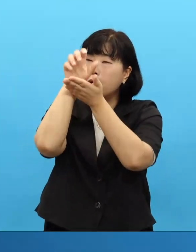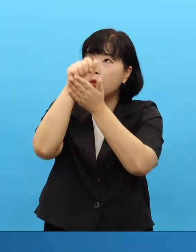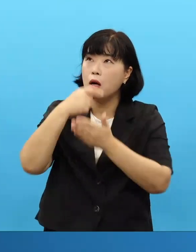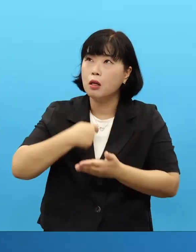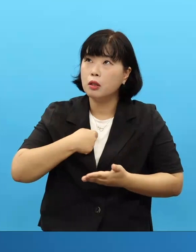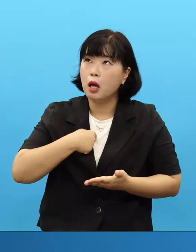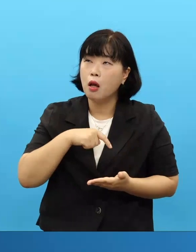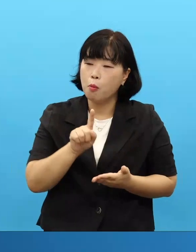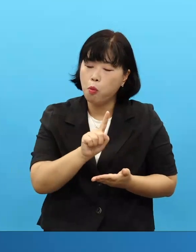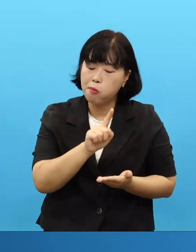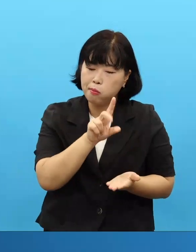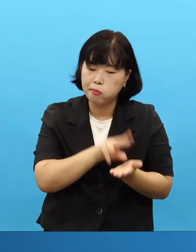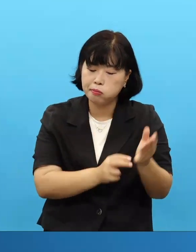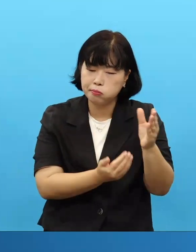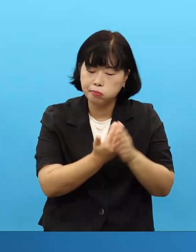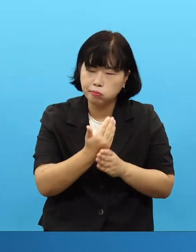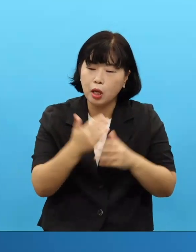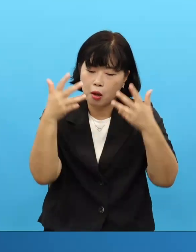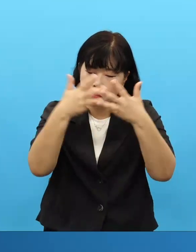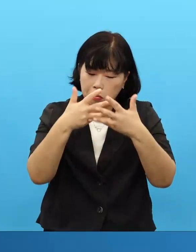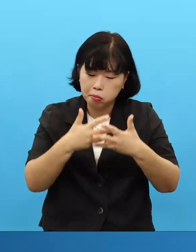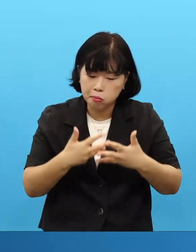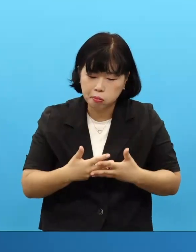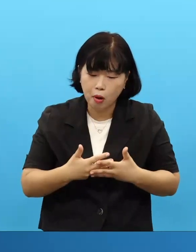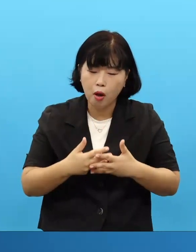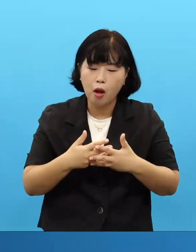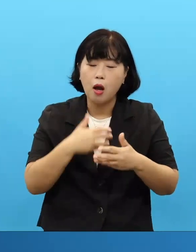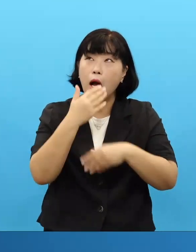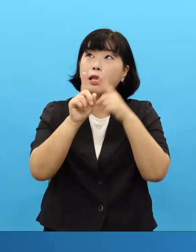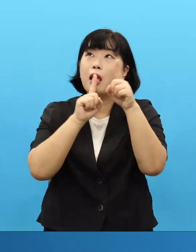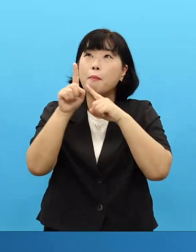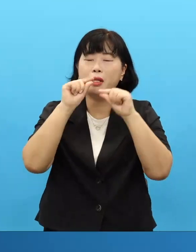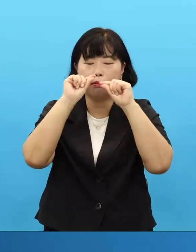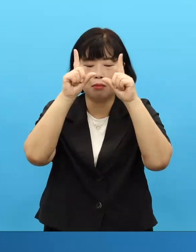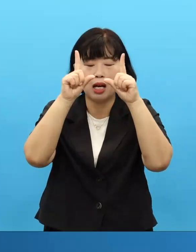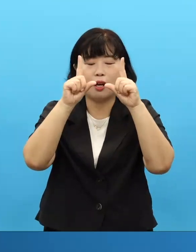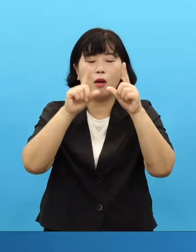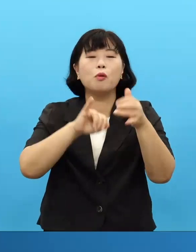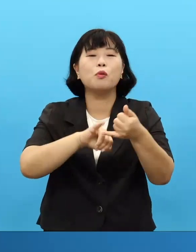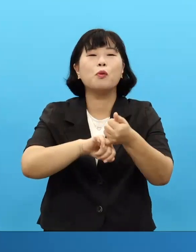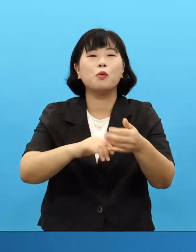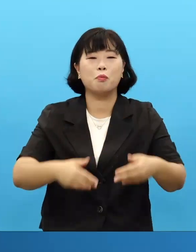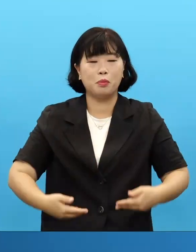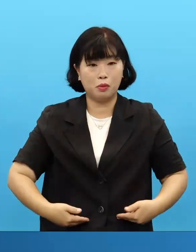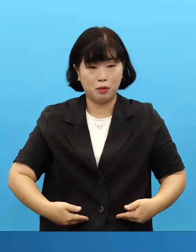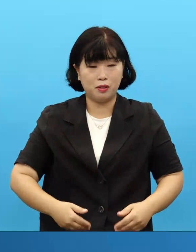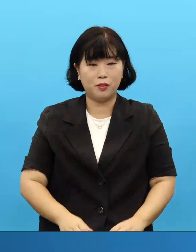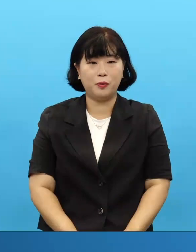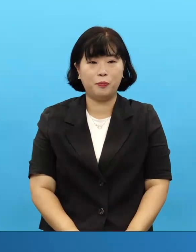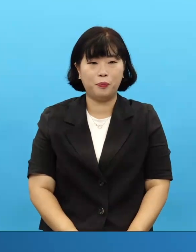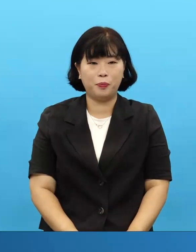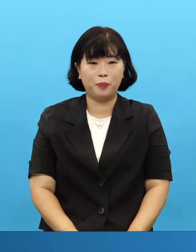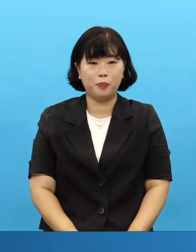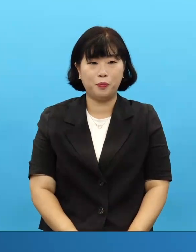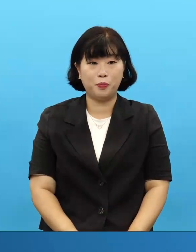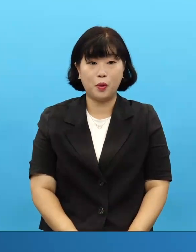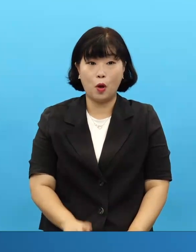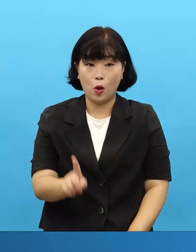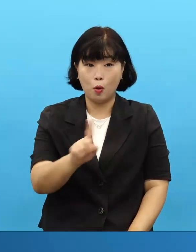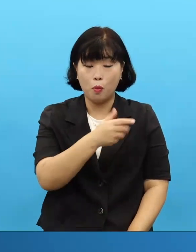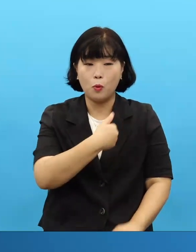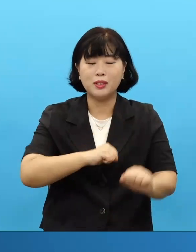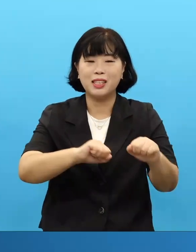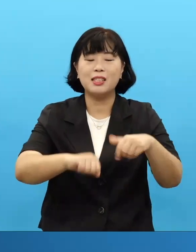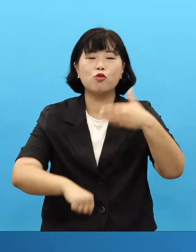must continue to discover the answer. 예, 그럴 때 제일 먼저 이게 보입니다. And at that time, the very first thing that you come to see is this. 자, 저게